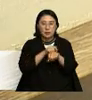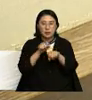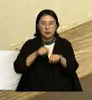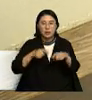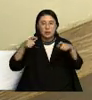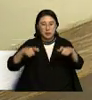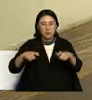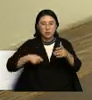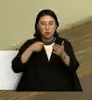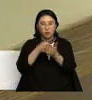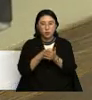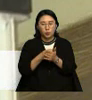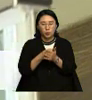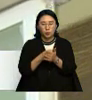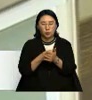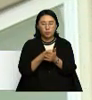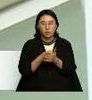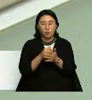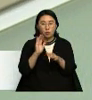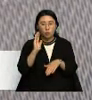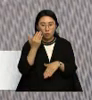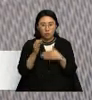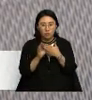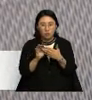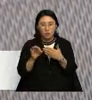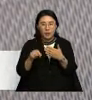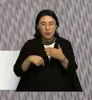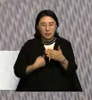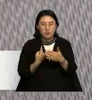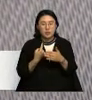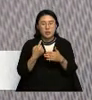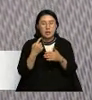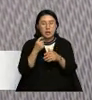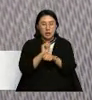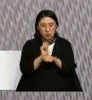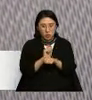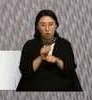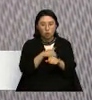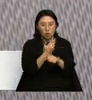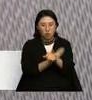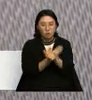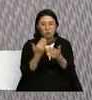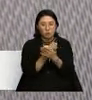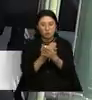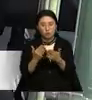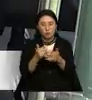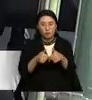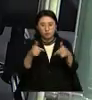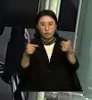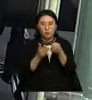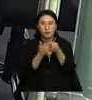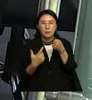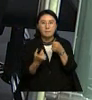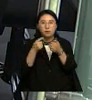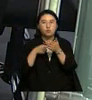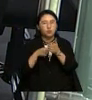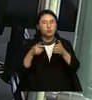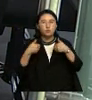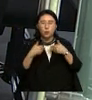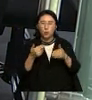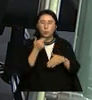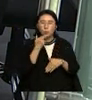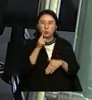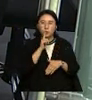지정도 변수입니다. 특례시가 되면 자체 행정조직 개편 권한이 커지는 만큼 분구를 성급히 추진할